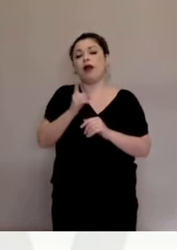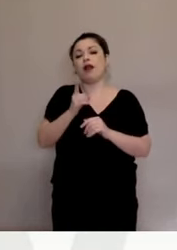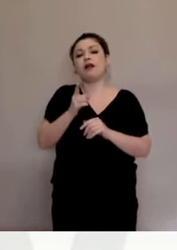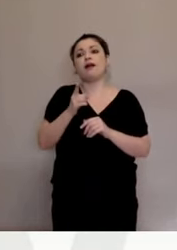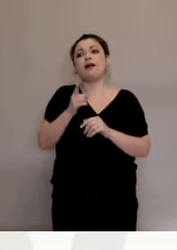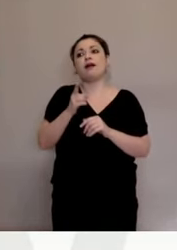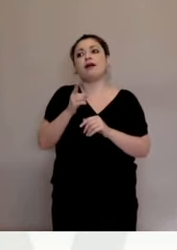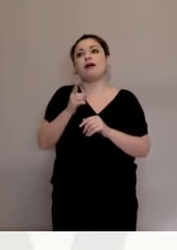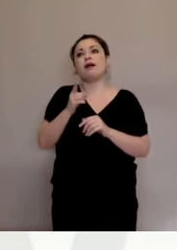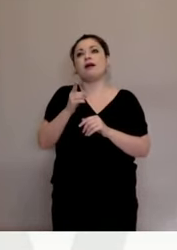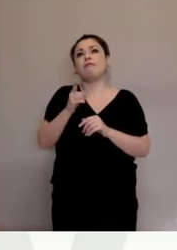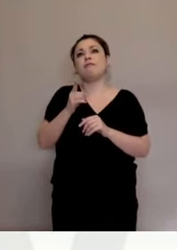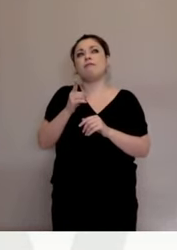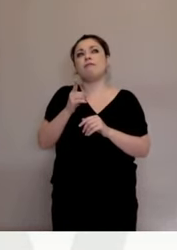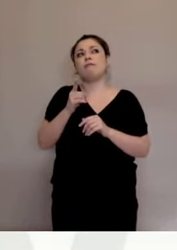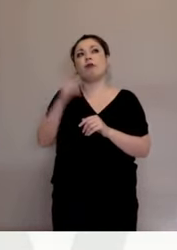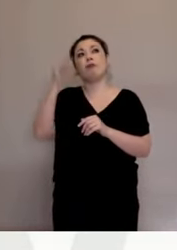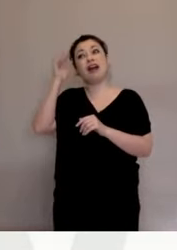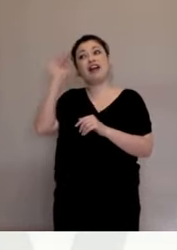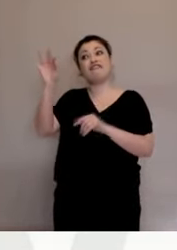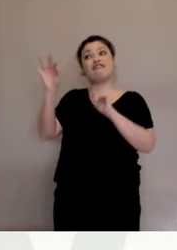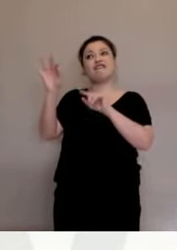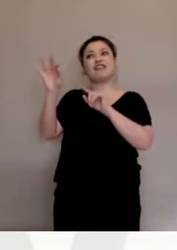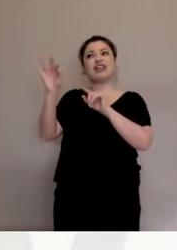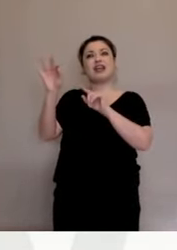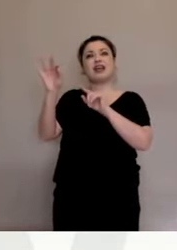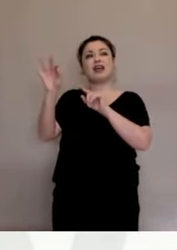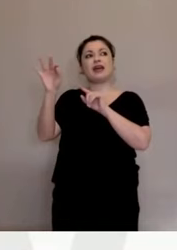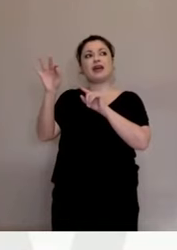un fine, ma un fine in senso di...